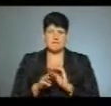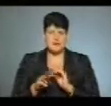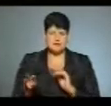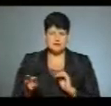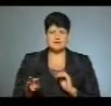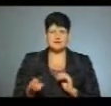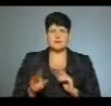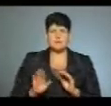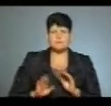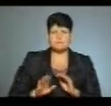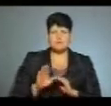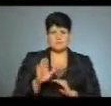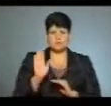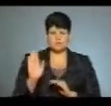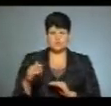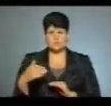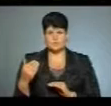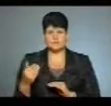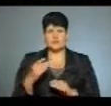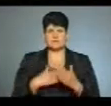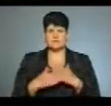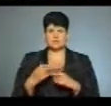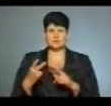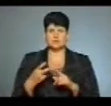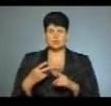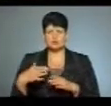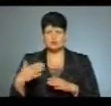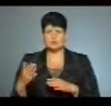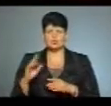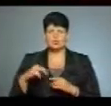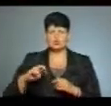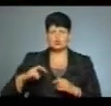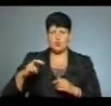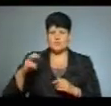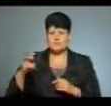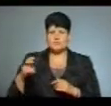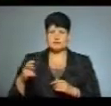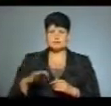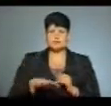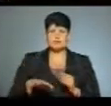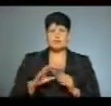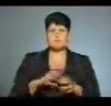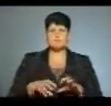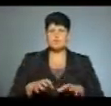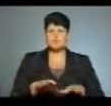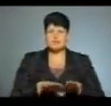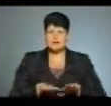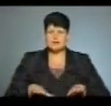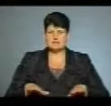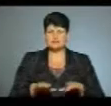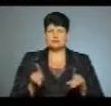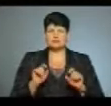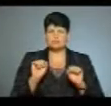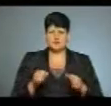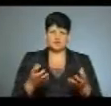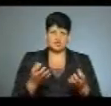буде пандус для людей з особливими потребами, з другого боку буде сходи, спереду буде бруківка для того, щоб можна було ще